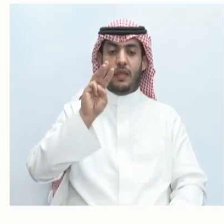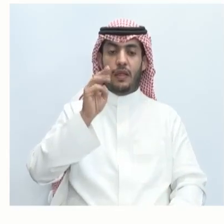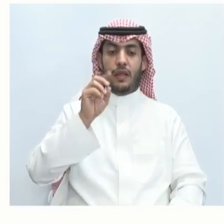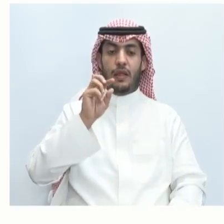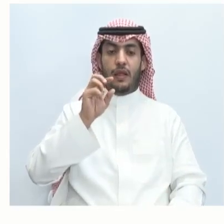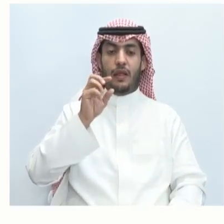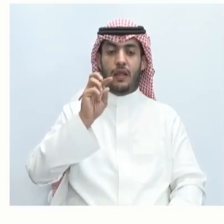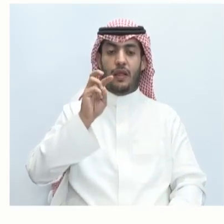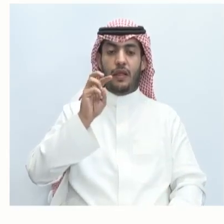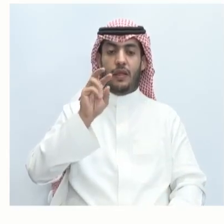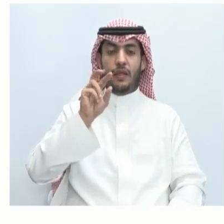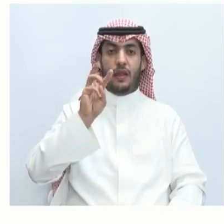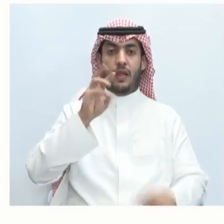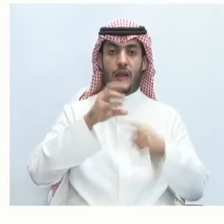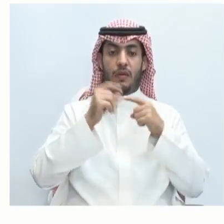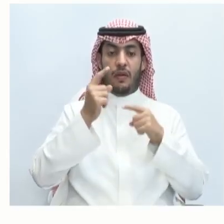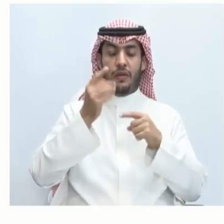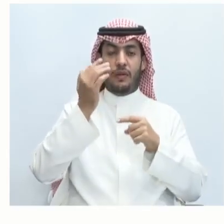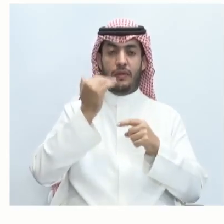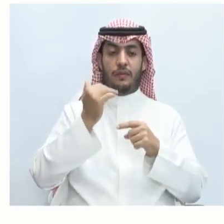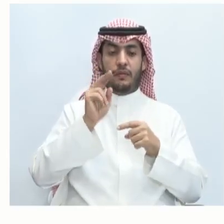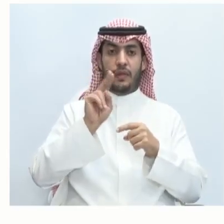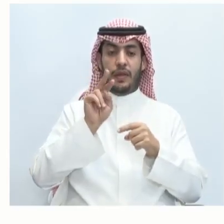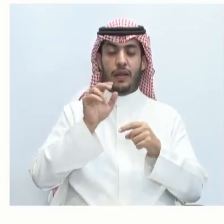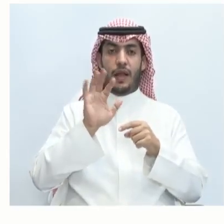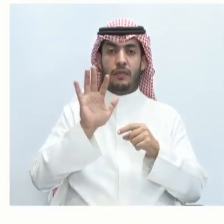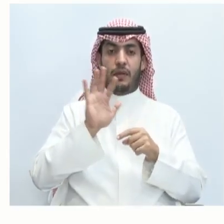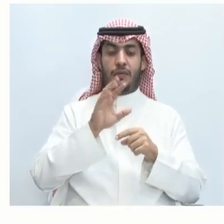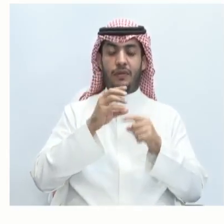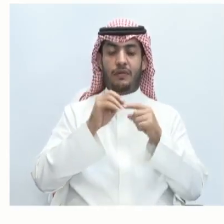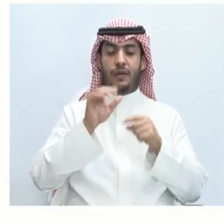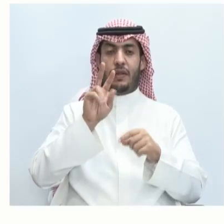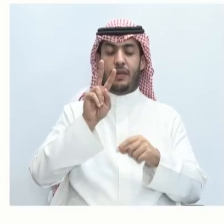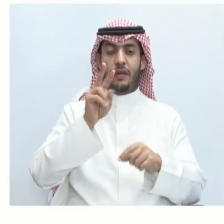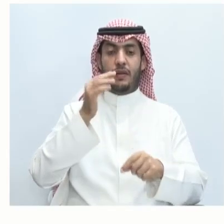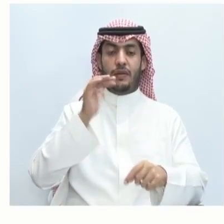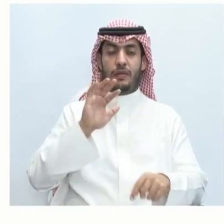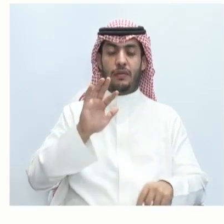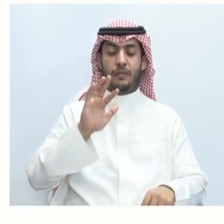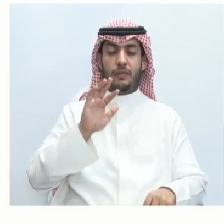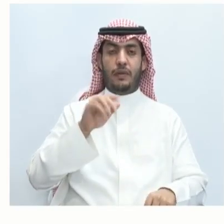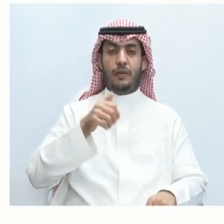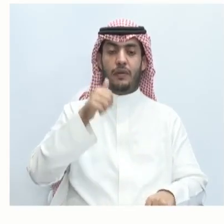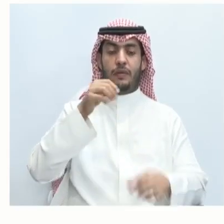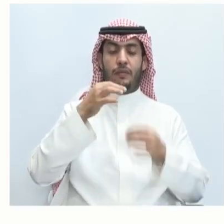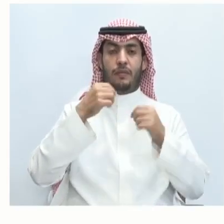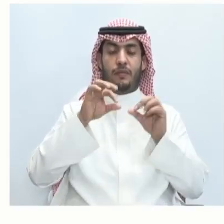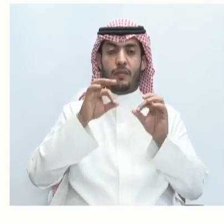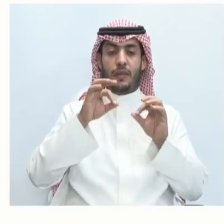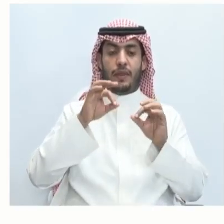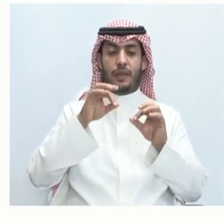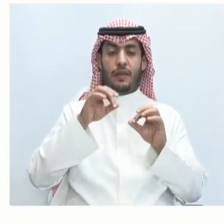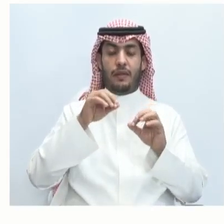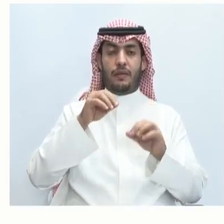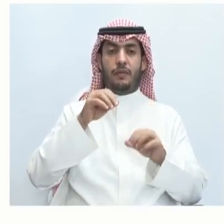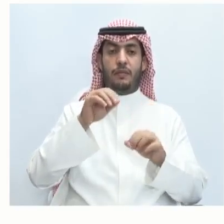واحد يساوي اثنان والمقام هنا خمسه المقام هنا خمسه يكون هنا المقام خمسه اذا نستطيع ان نقول الاجابه